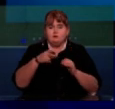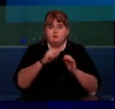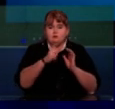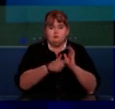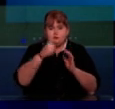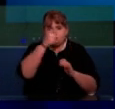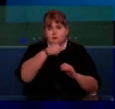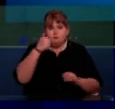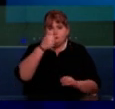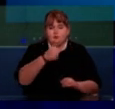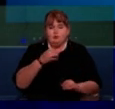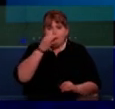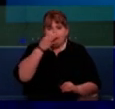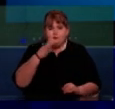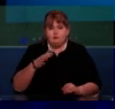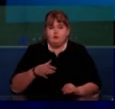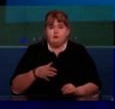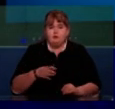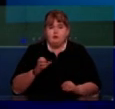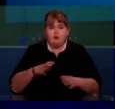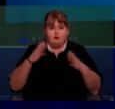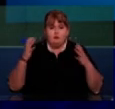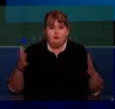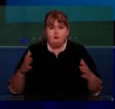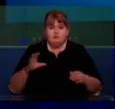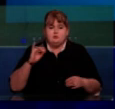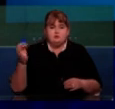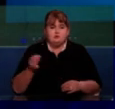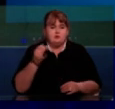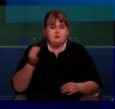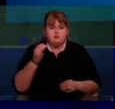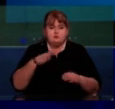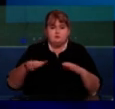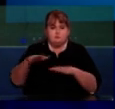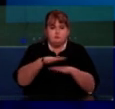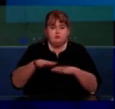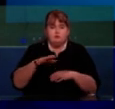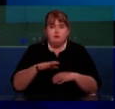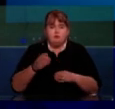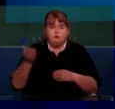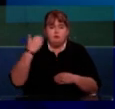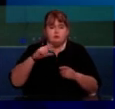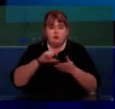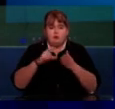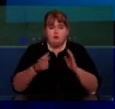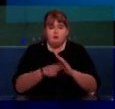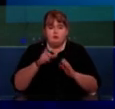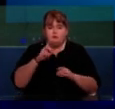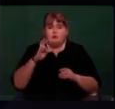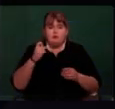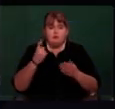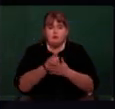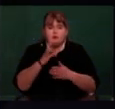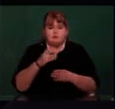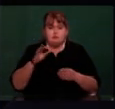1991-2017 годах». Африка – огромный и интересный регион. В прошлых классах вы